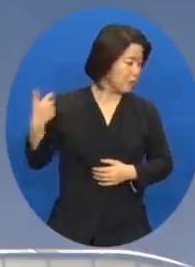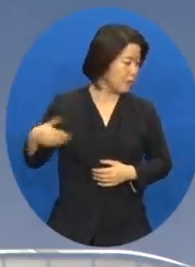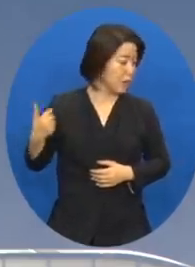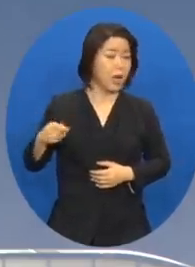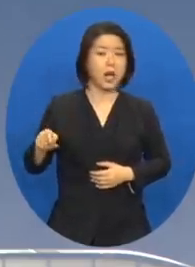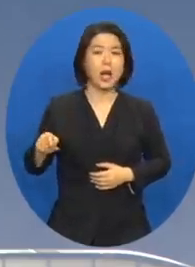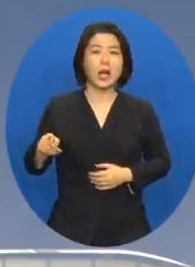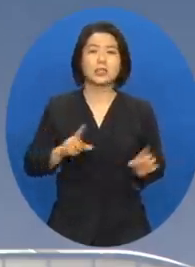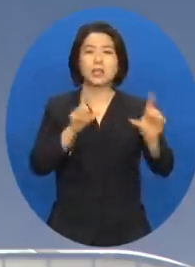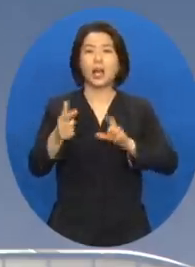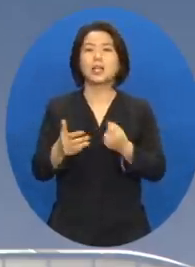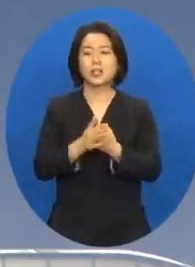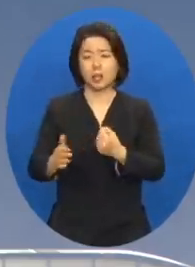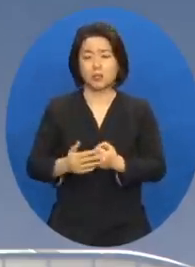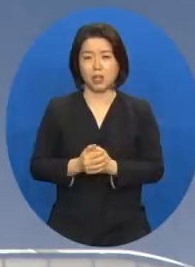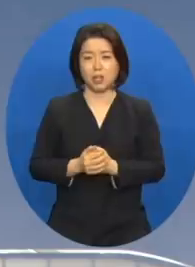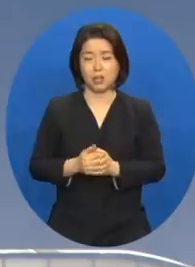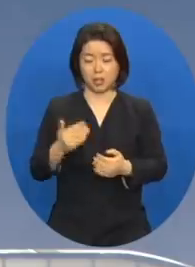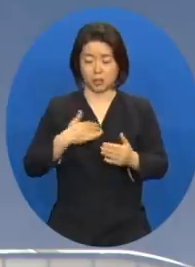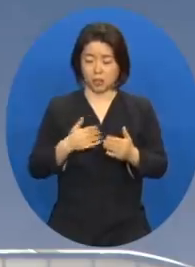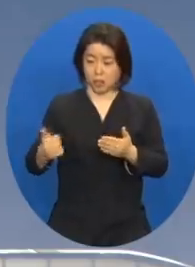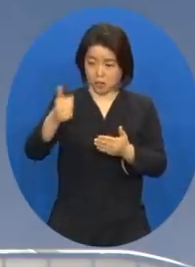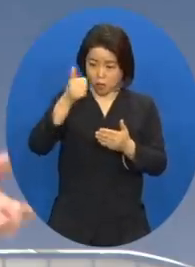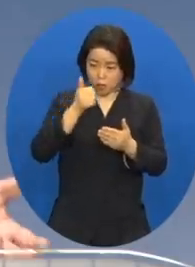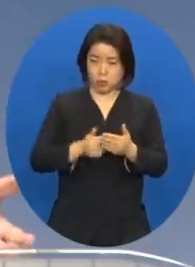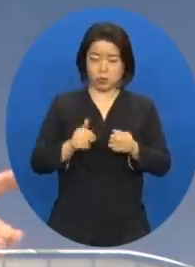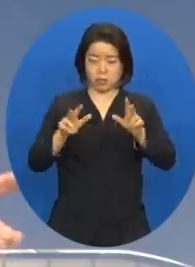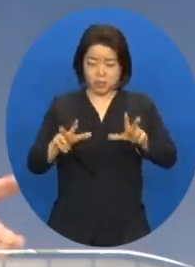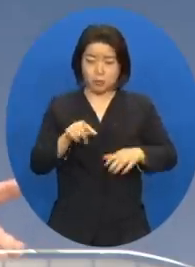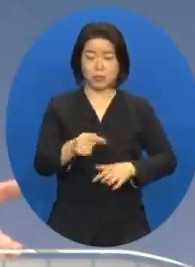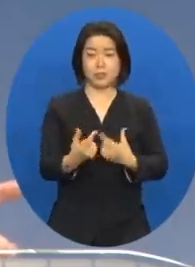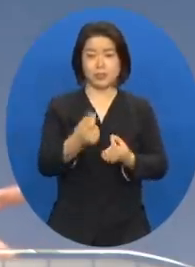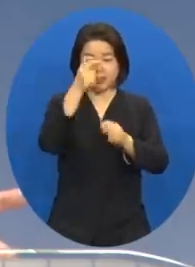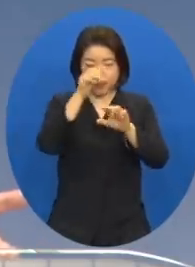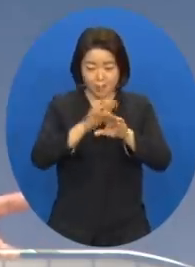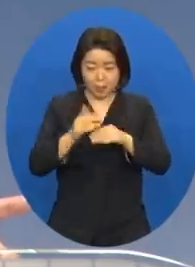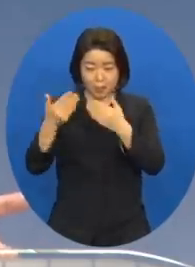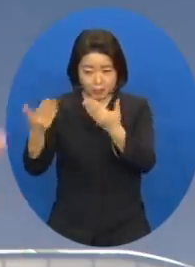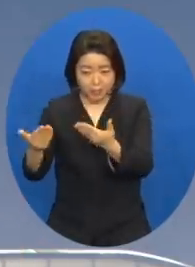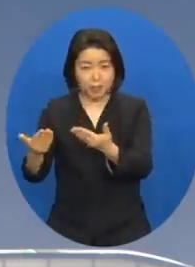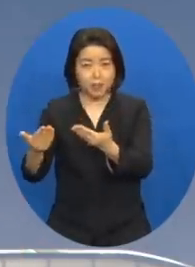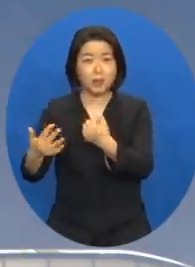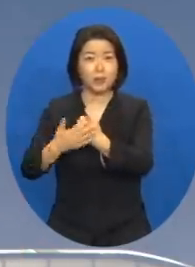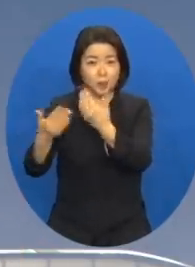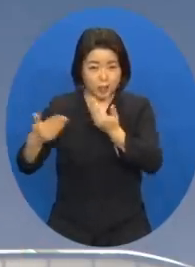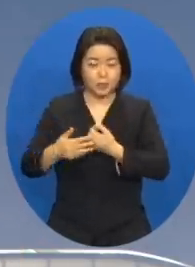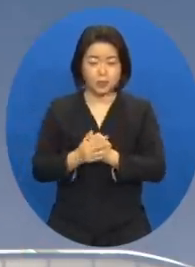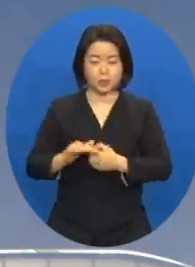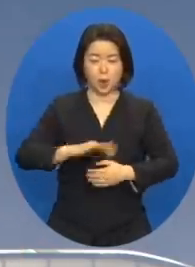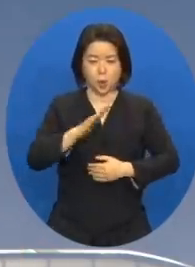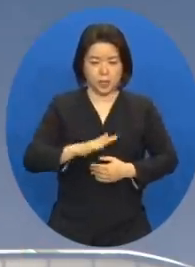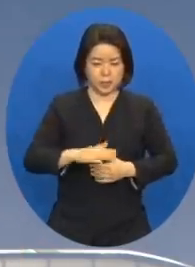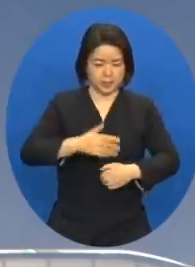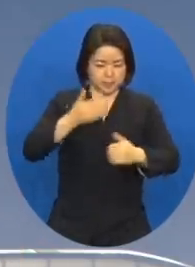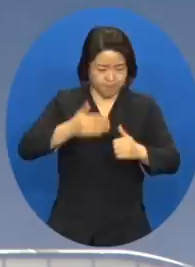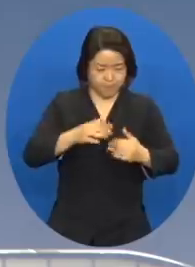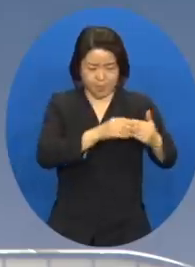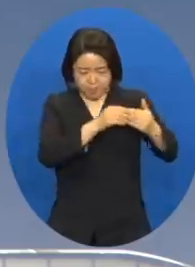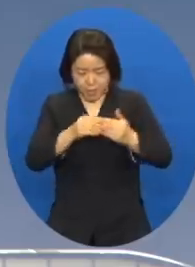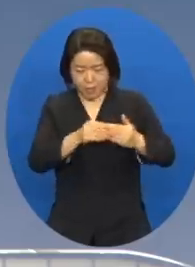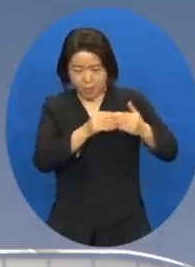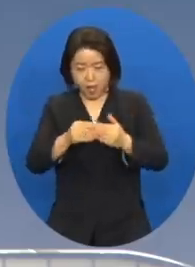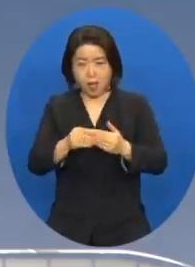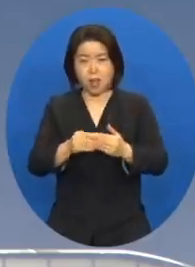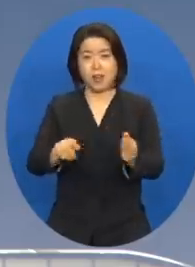진짜 놀랄 일이에요. 우리 안에 오셔서 지금도 이렇게 예배드리게 하시고 우리를 강권하셔서 이렇게 신앙생활